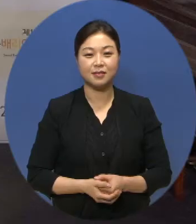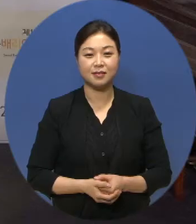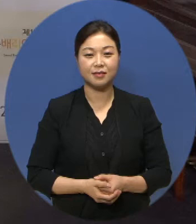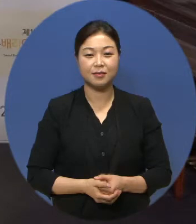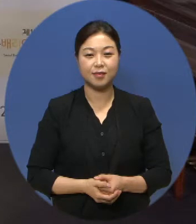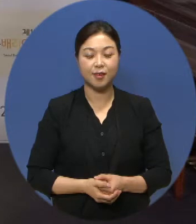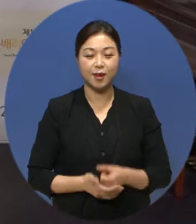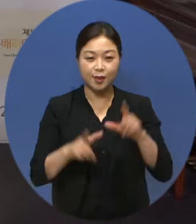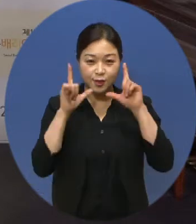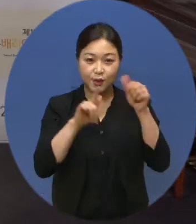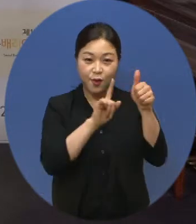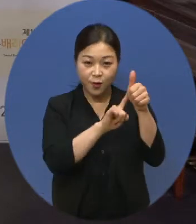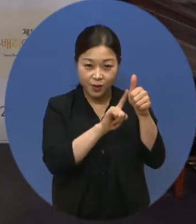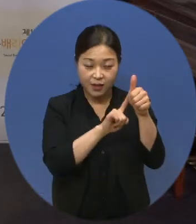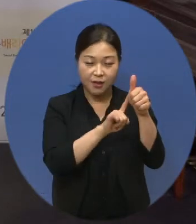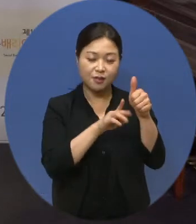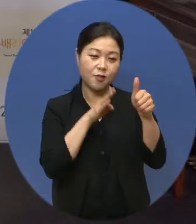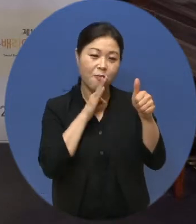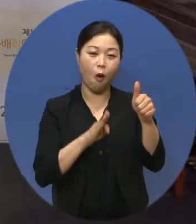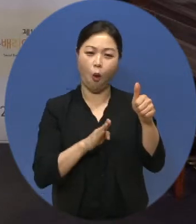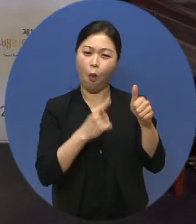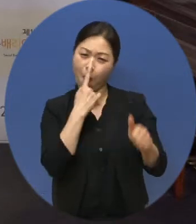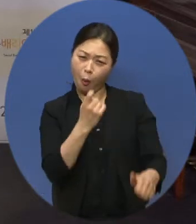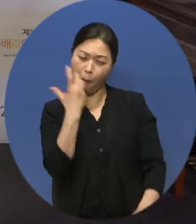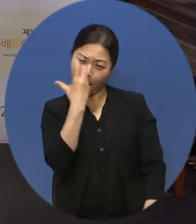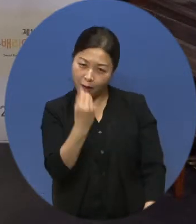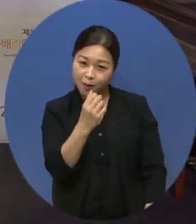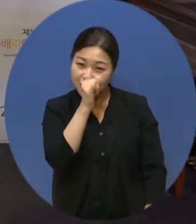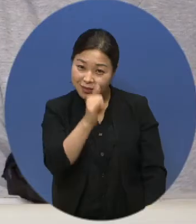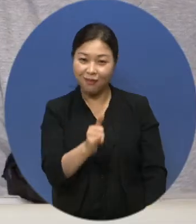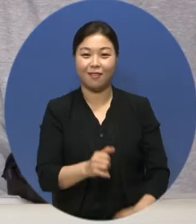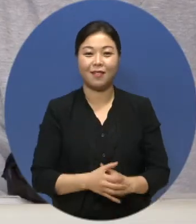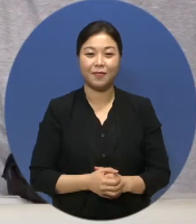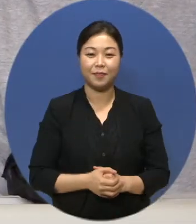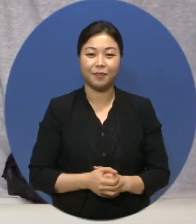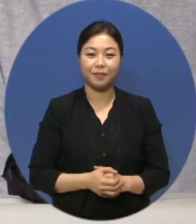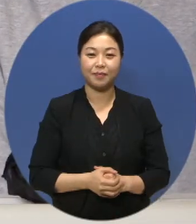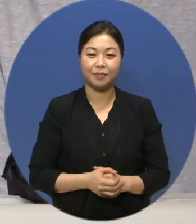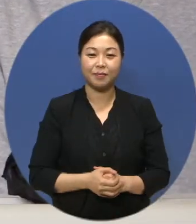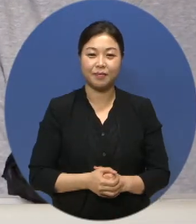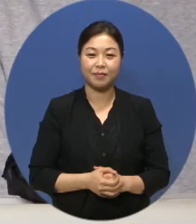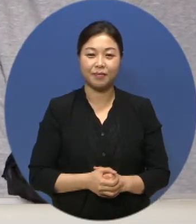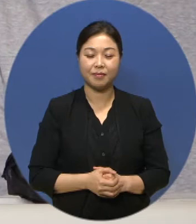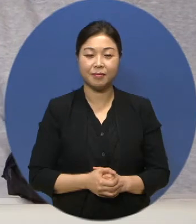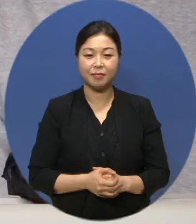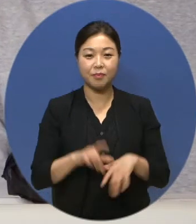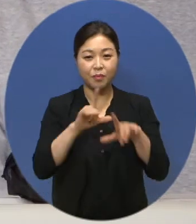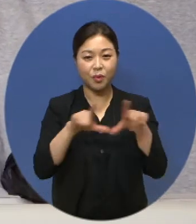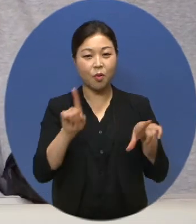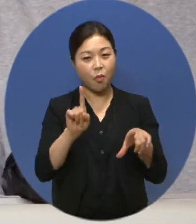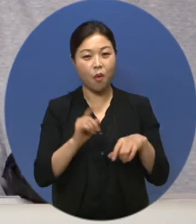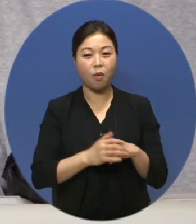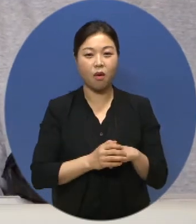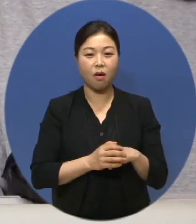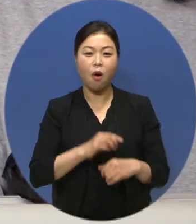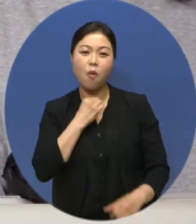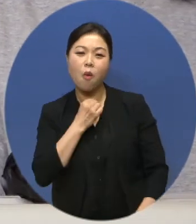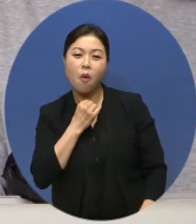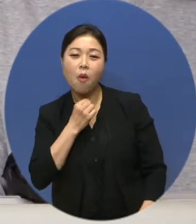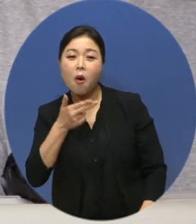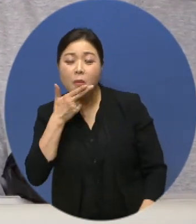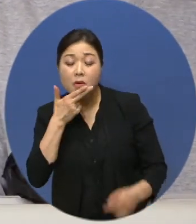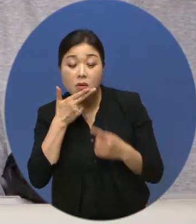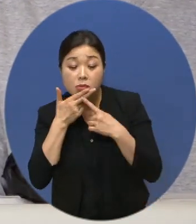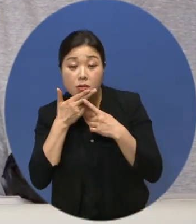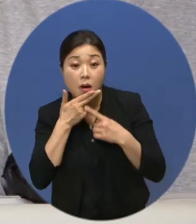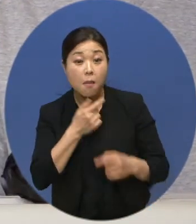그러니까 그 주인공 캐릭터가 너무 매력적이었었던 것 아하. 같아요. 그러니까 네. 일반적으로 이렇게 욕망하지 않은 것을